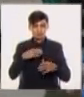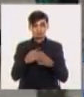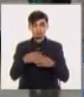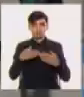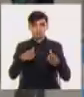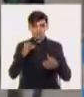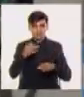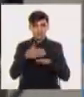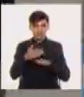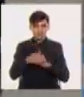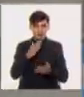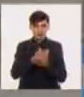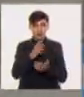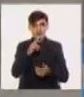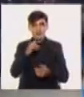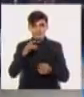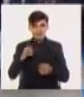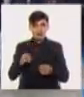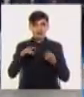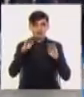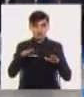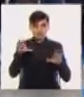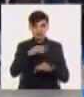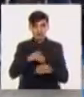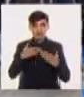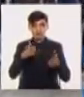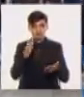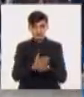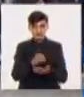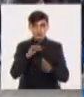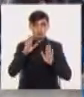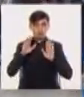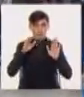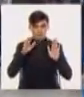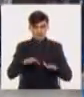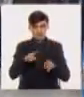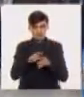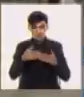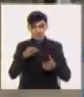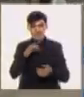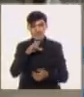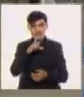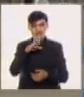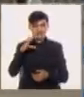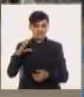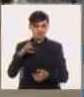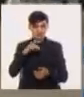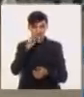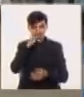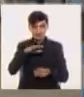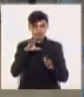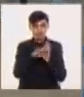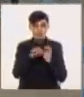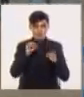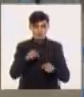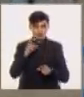кафе. Заработали все услуги, вплоть до бассейнов, открыты музеи. Теперь можно ездить даже в страны ЕС. Напомню, Франция входит в